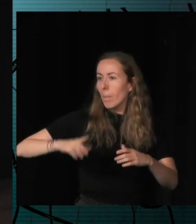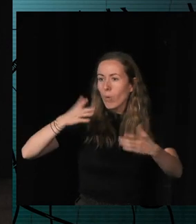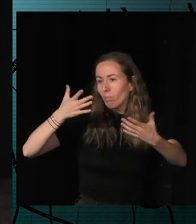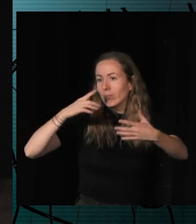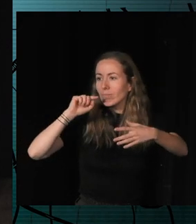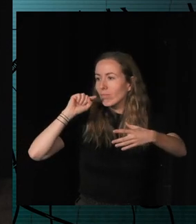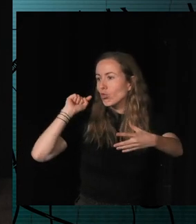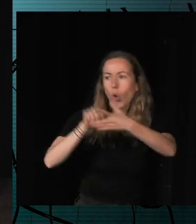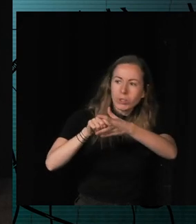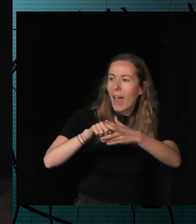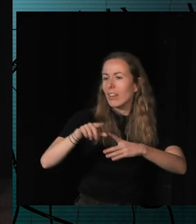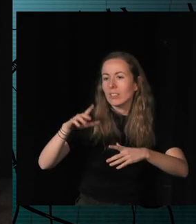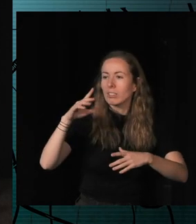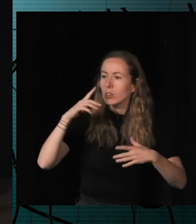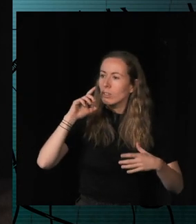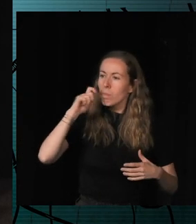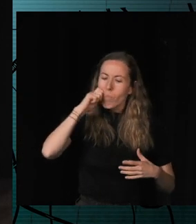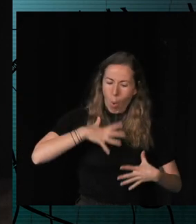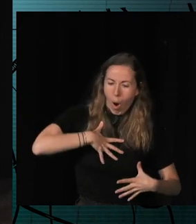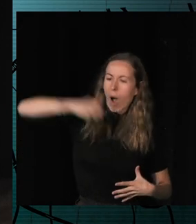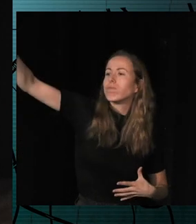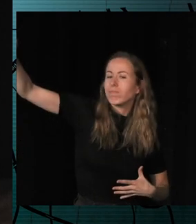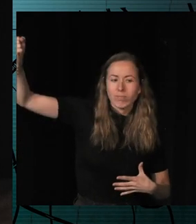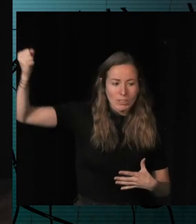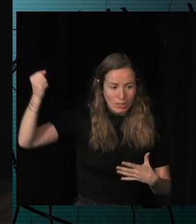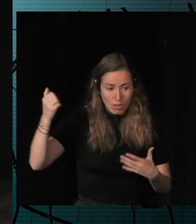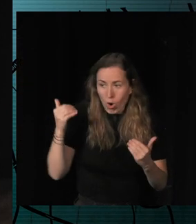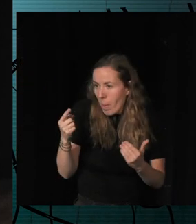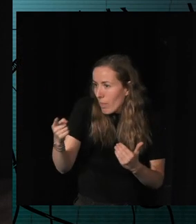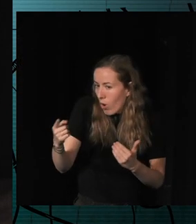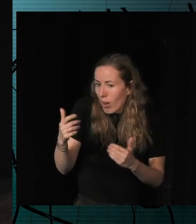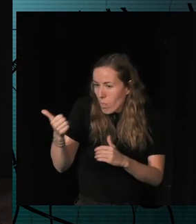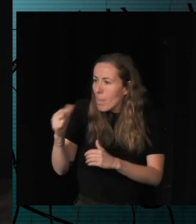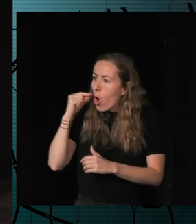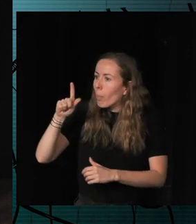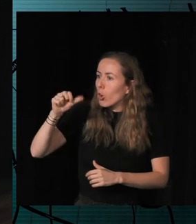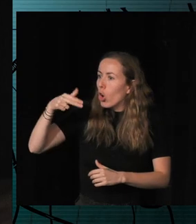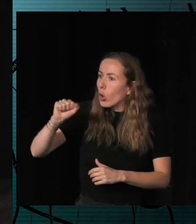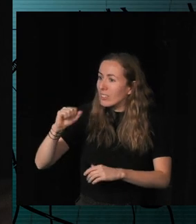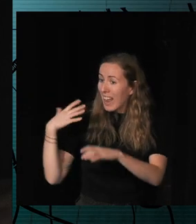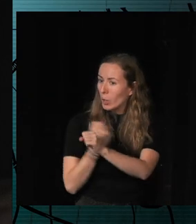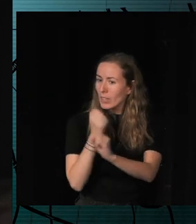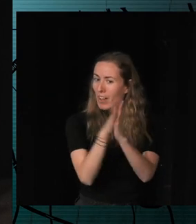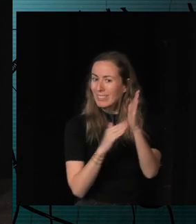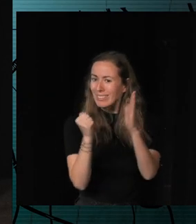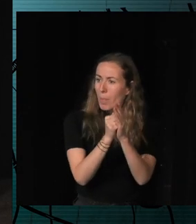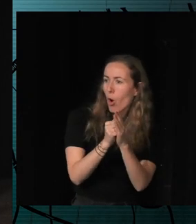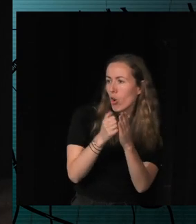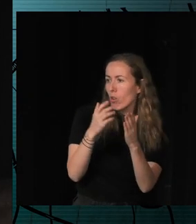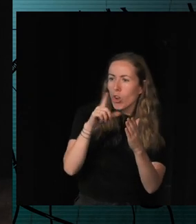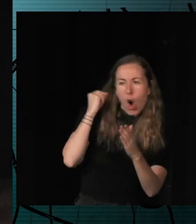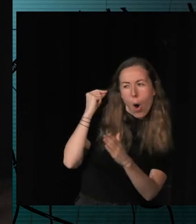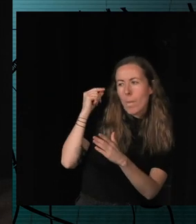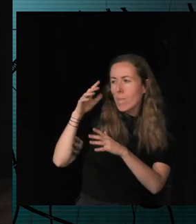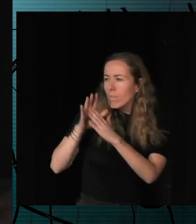dedans qui vient les leur arracher la peau donc il y a vraiment il a réussi à accorder malgré tout la dimension symbolique à son récit donc il y a